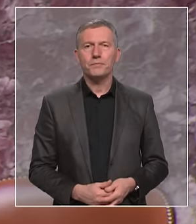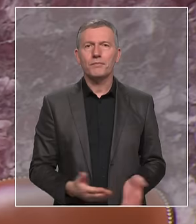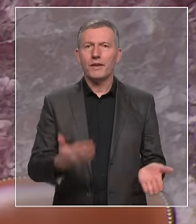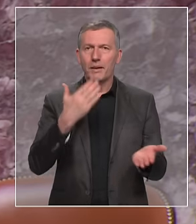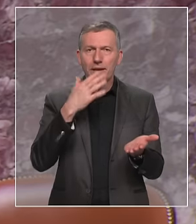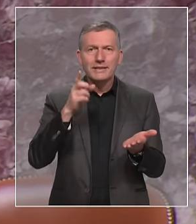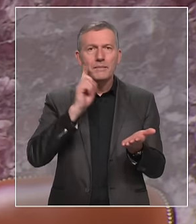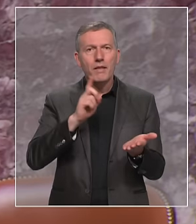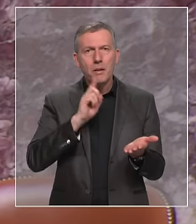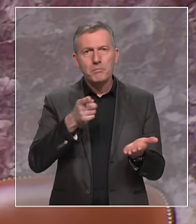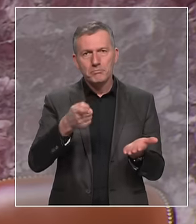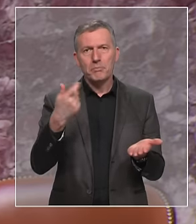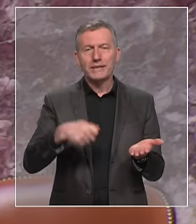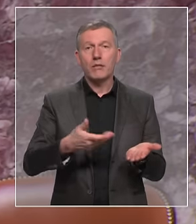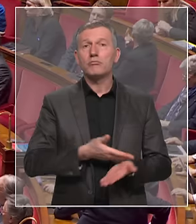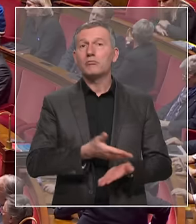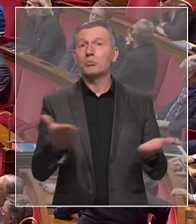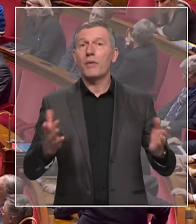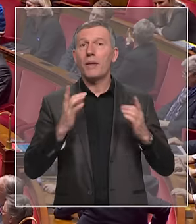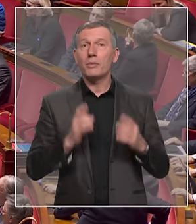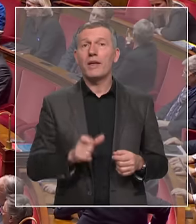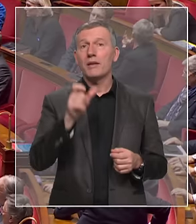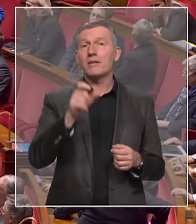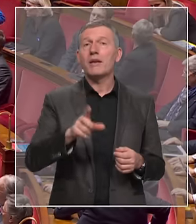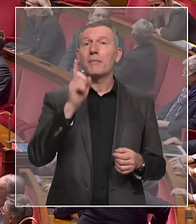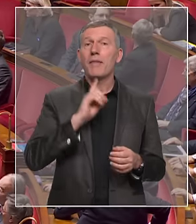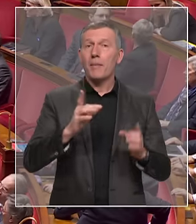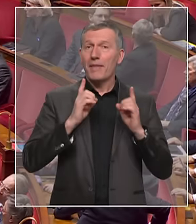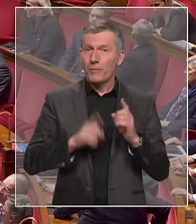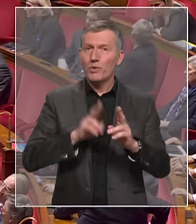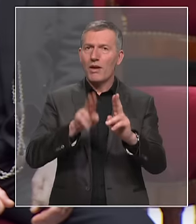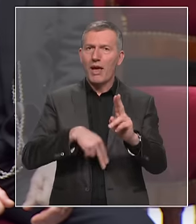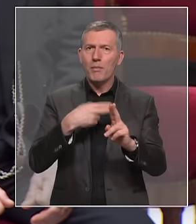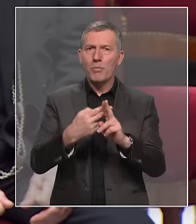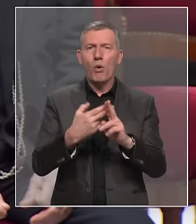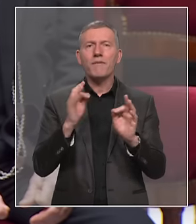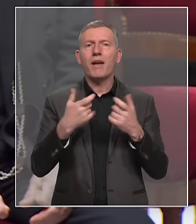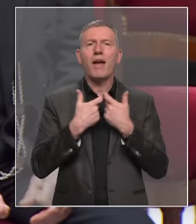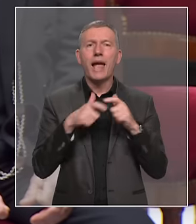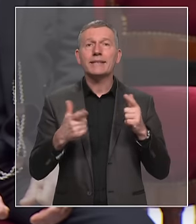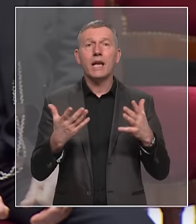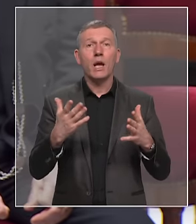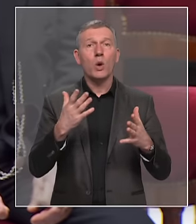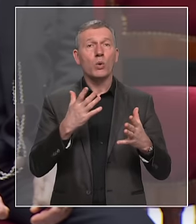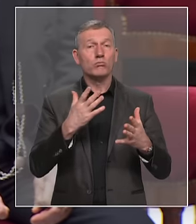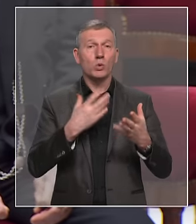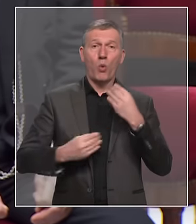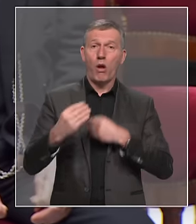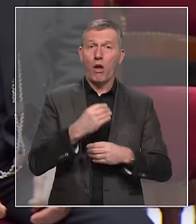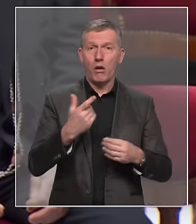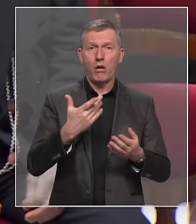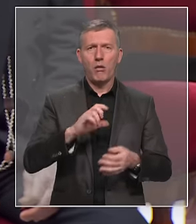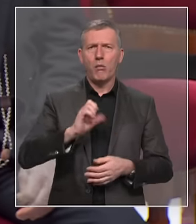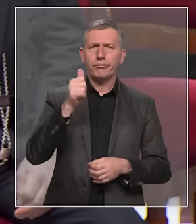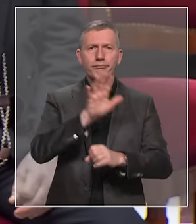Merci, Madame la Présidente. Mesdames et Messieurs les députés, Madame la députée T. Jonker. La question de l'accès aux soins, elle est centrale sur